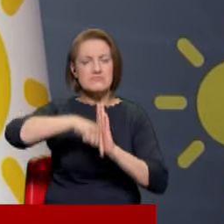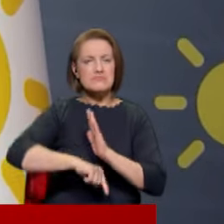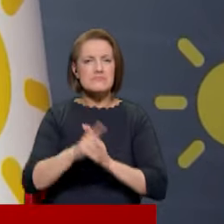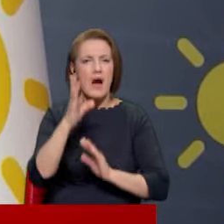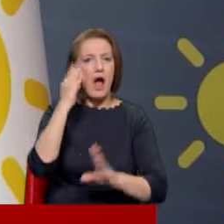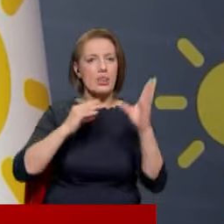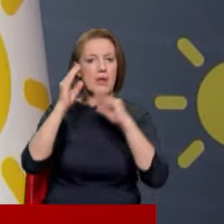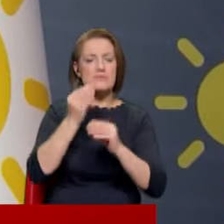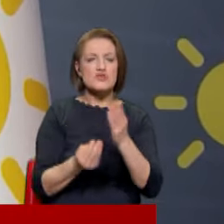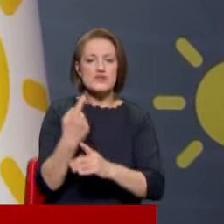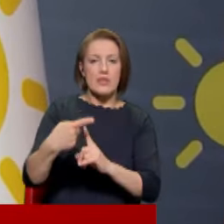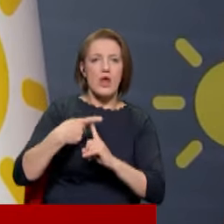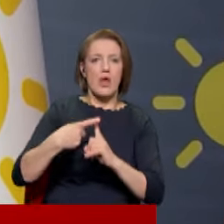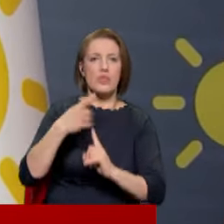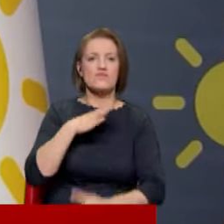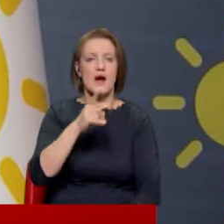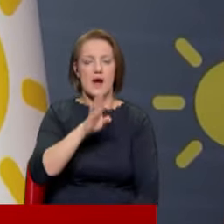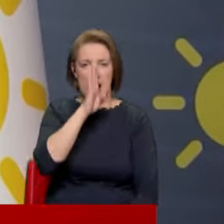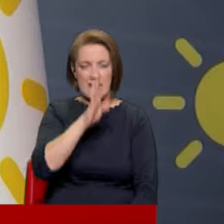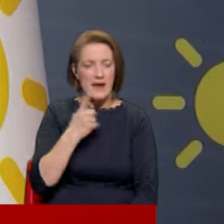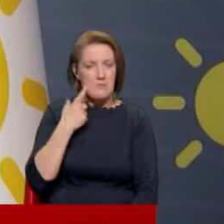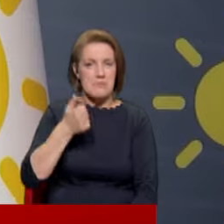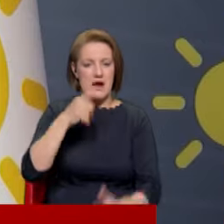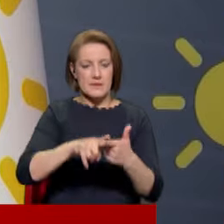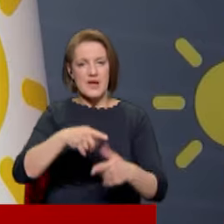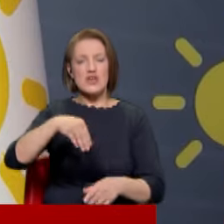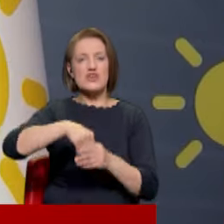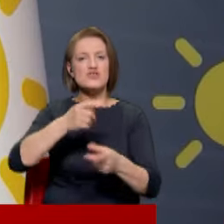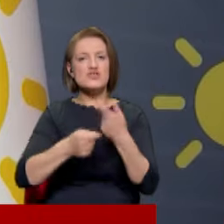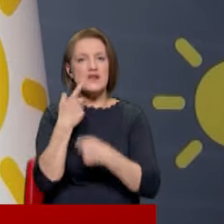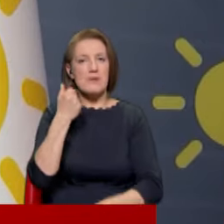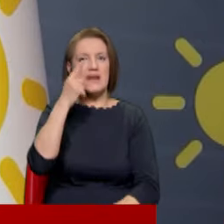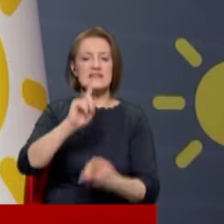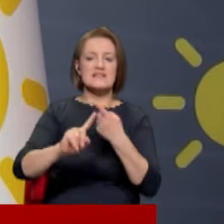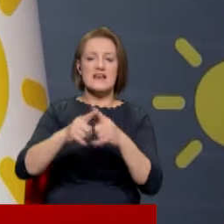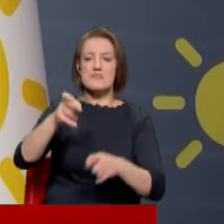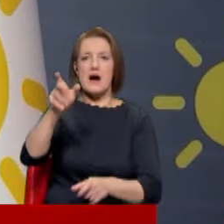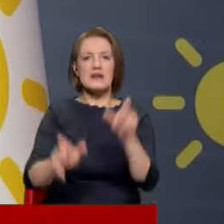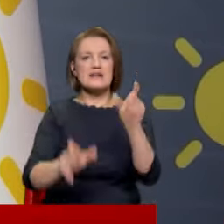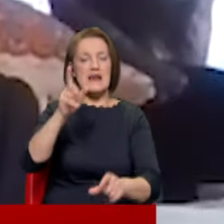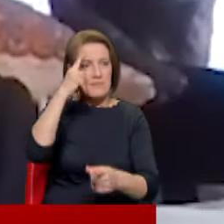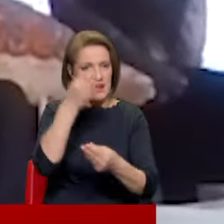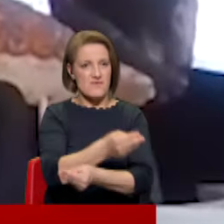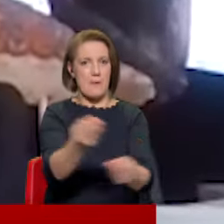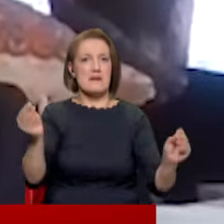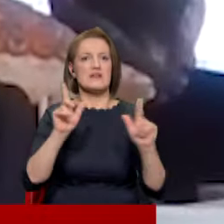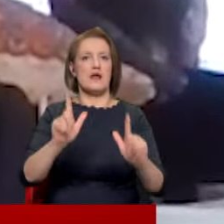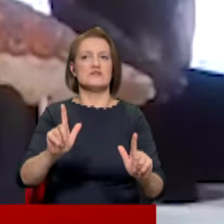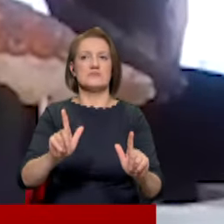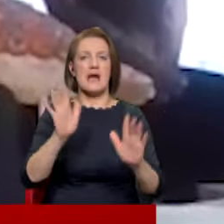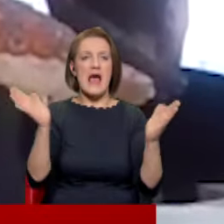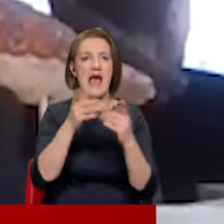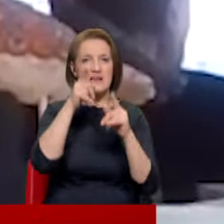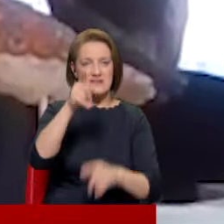çıkarılabilecek tehditler var adalet bakanının ve İçişleri Bakanının siyasi partileri bilgilendirmesi lazım Eğer siz